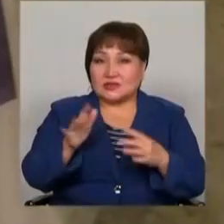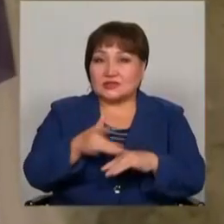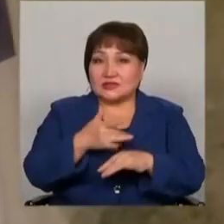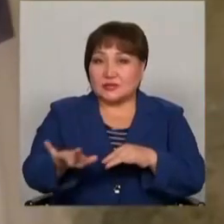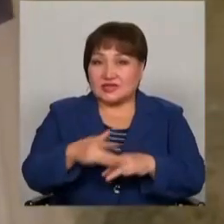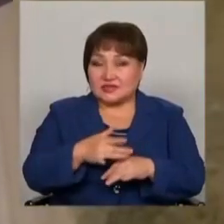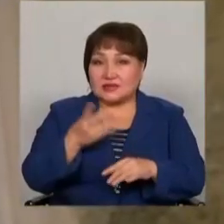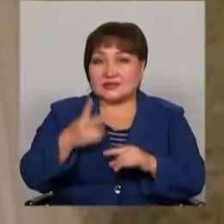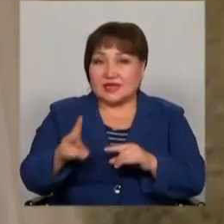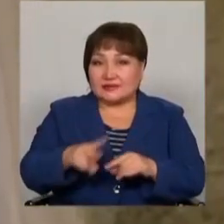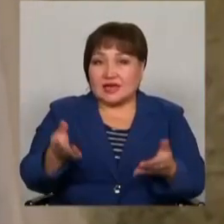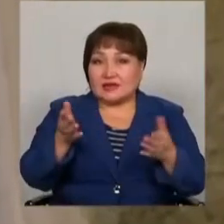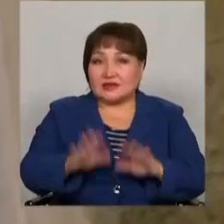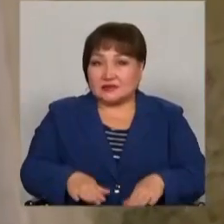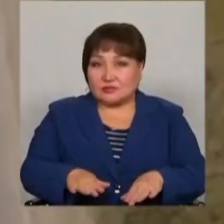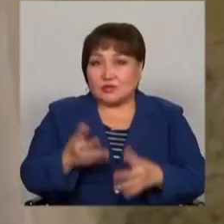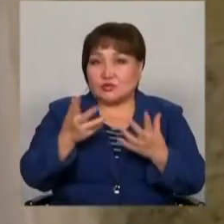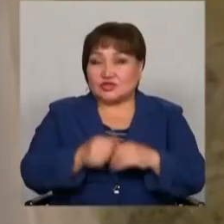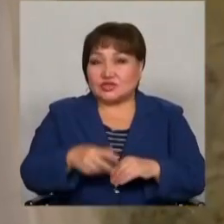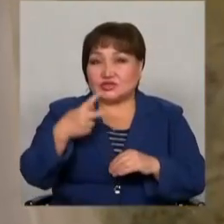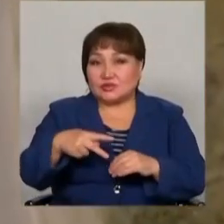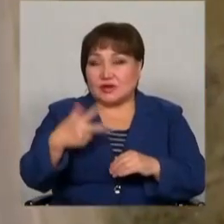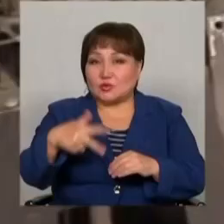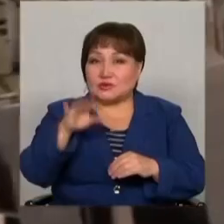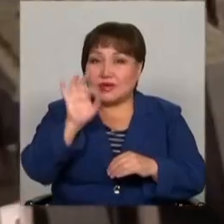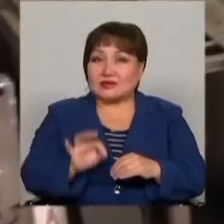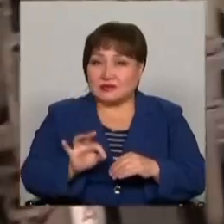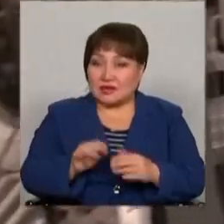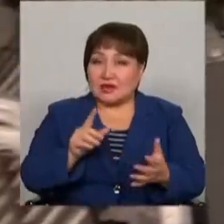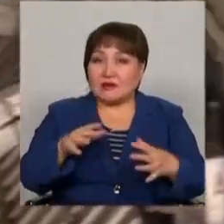қалдықтар мөлшерін 20-30%-ға дейін азайтуға міндеттеліпті.